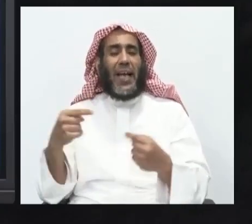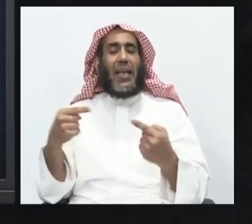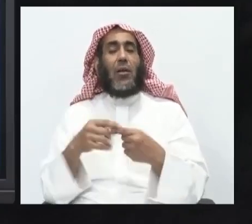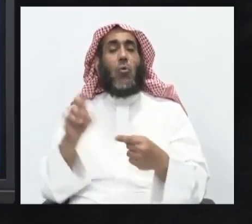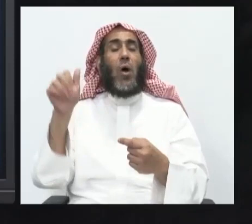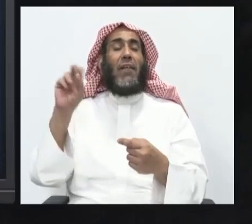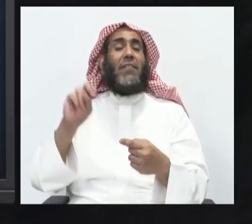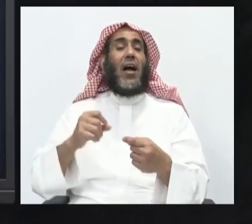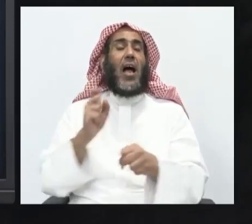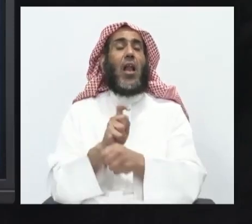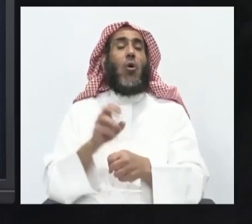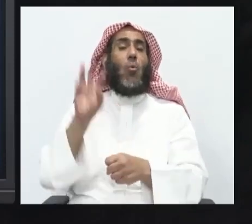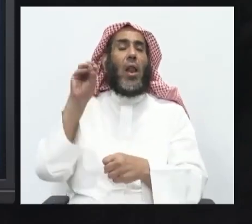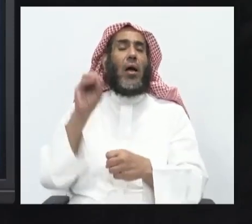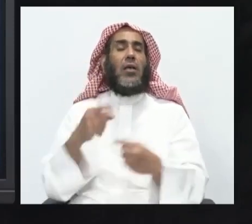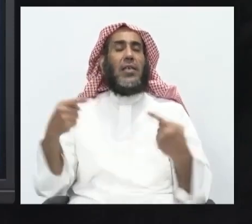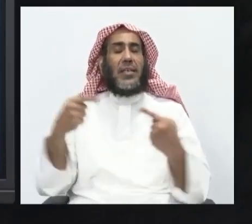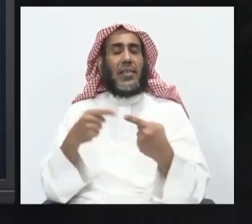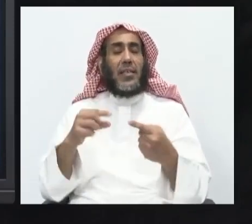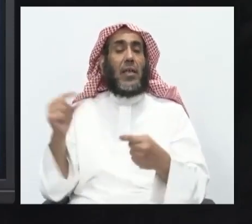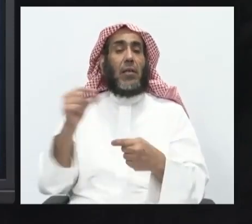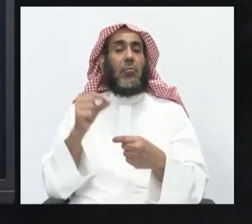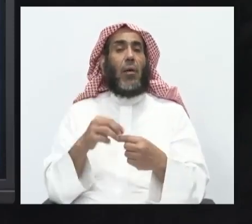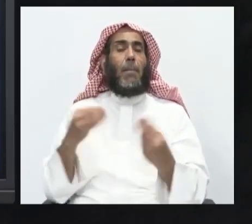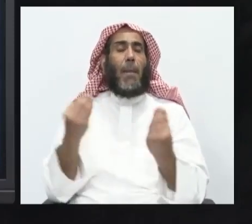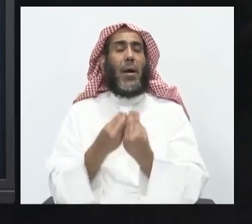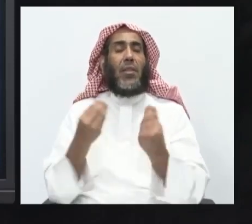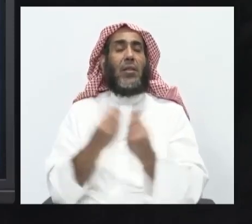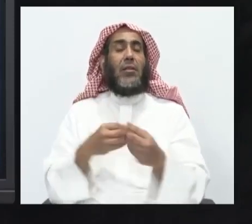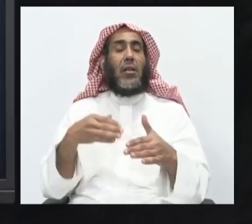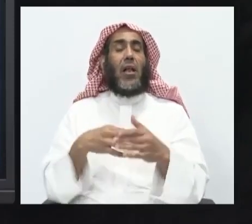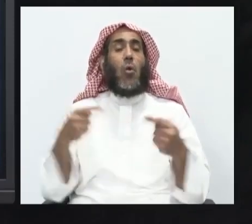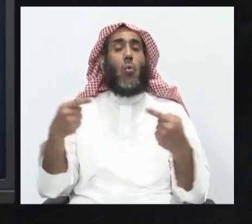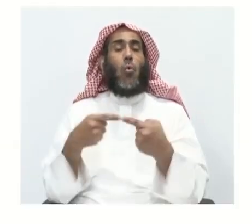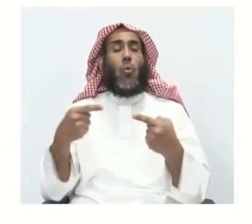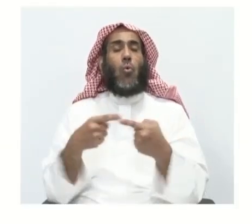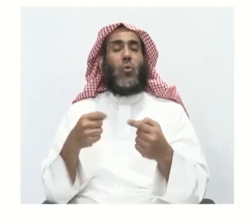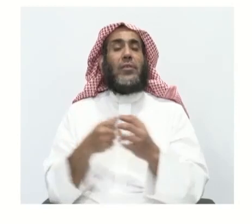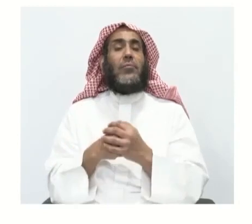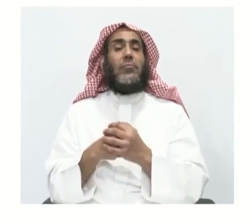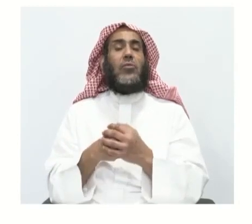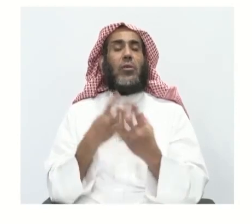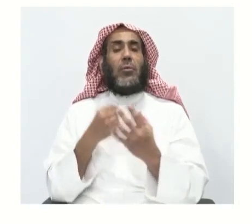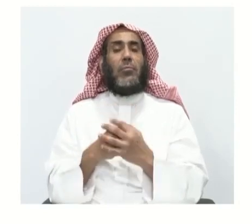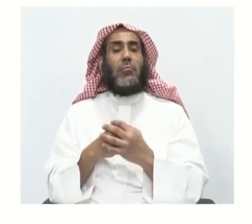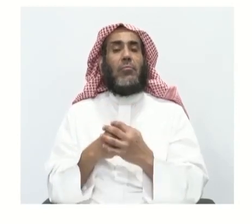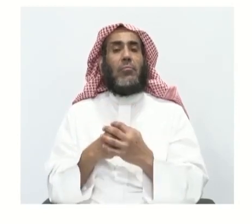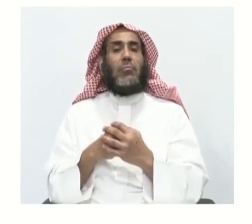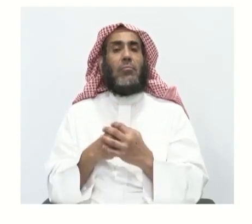وافعاله ايضا الهاء هنا اصرت الكلمات مع بعضها البعض دخل فيها الوصل دخل فيها الوصل